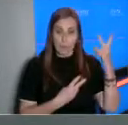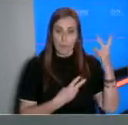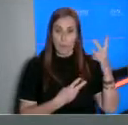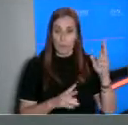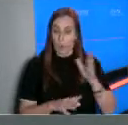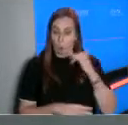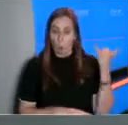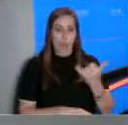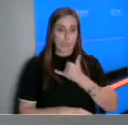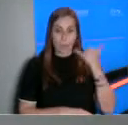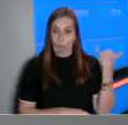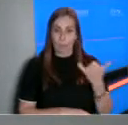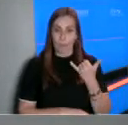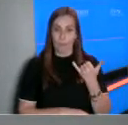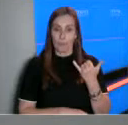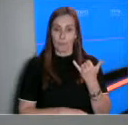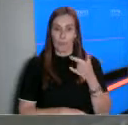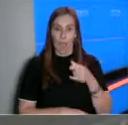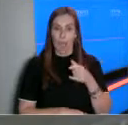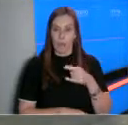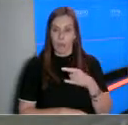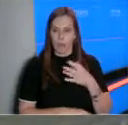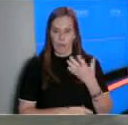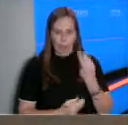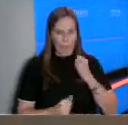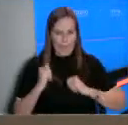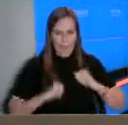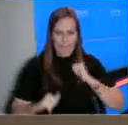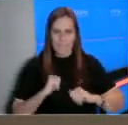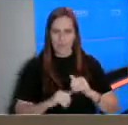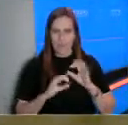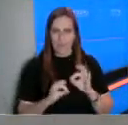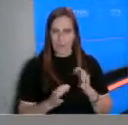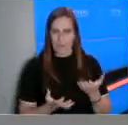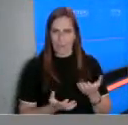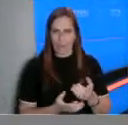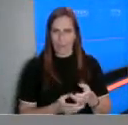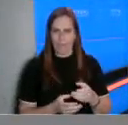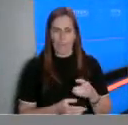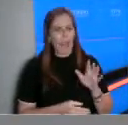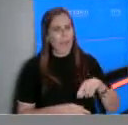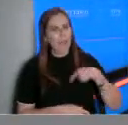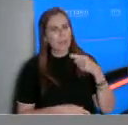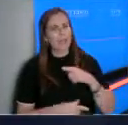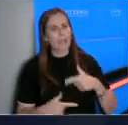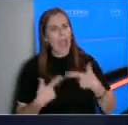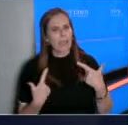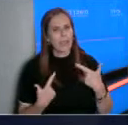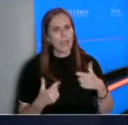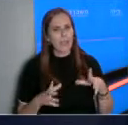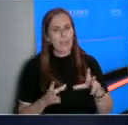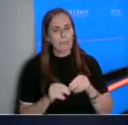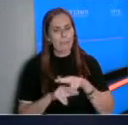בלתי נפסקים, אתה חווה הרבה מאוד כאבים, יעל, אתה בעצם לא יעל. יכול... כמה זמן את חיה